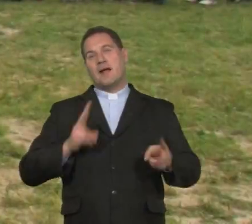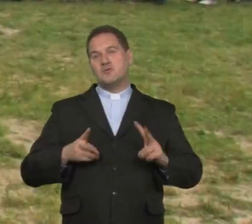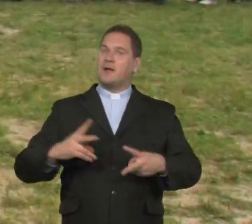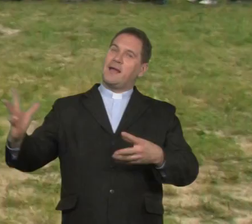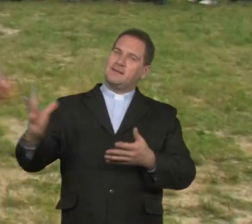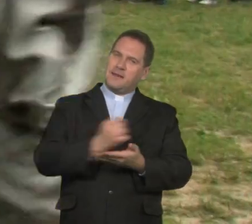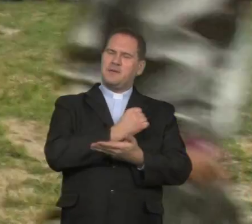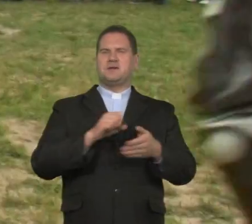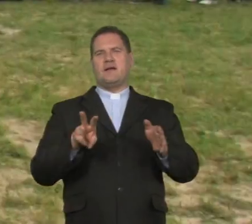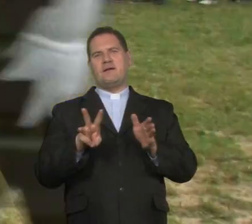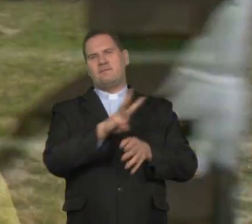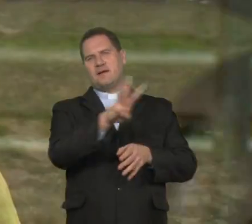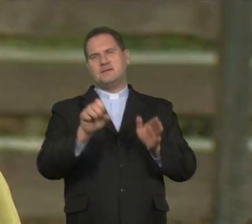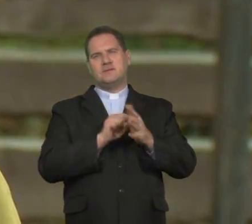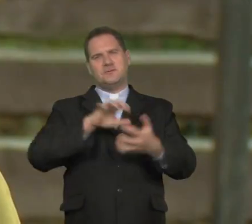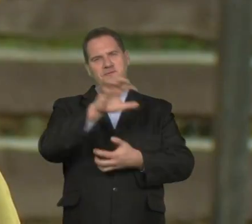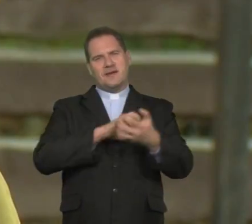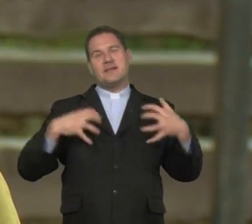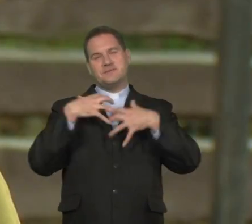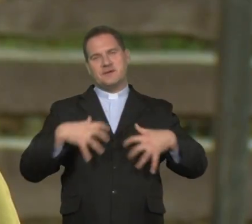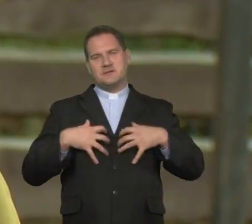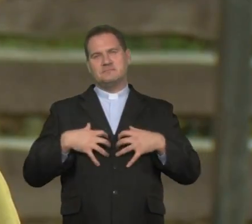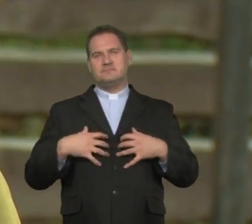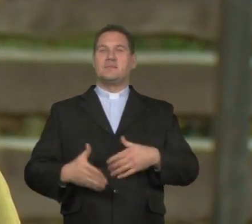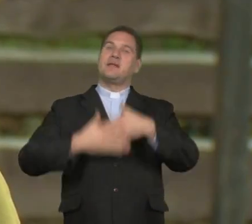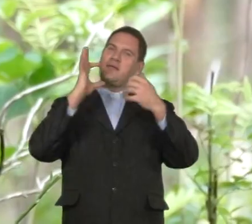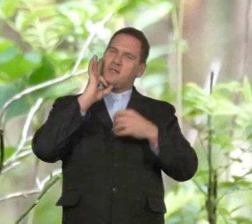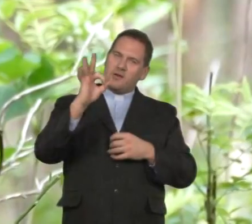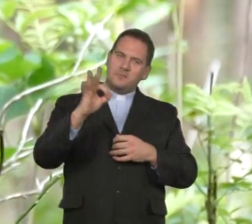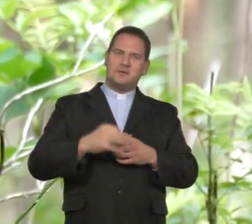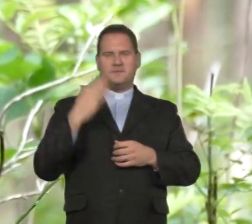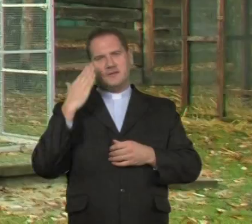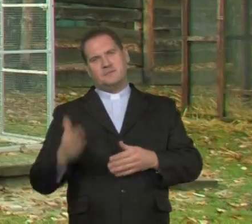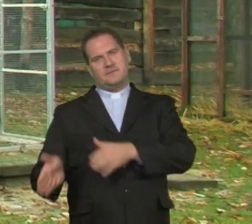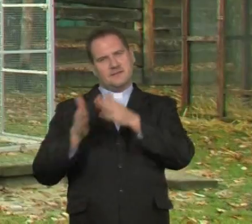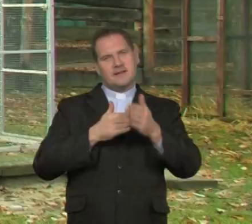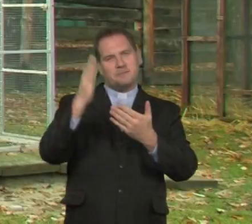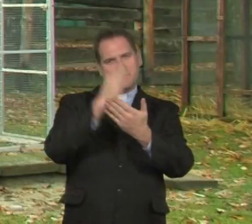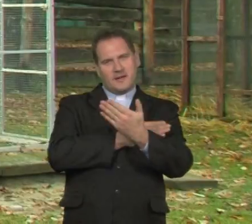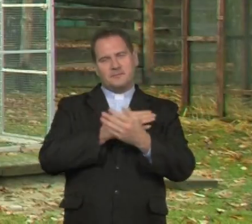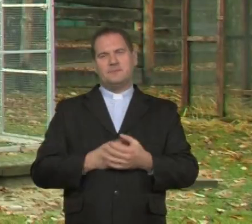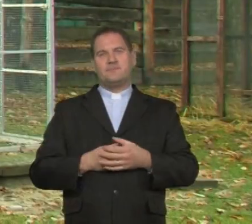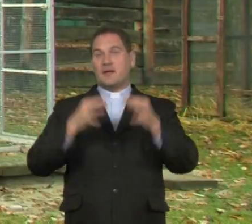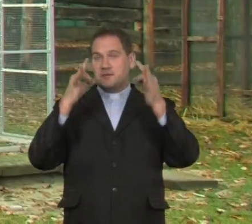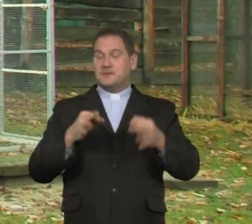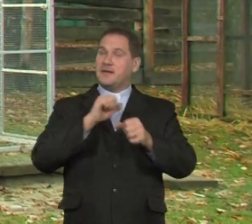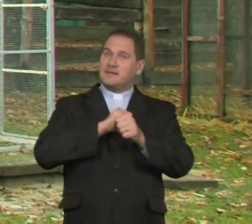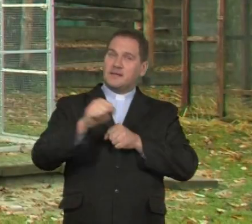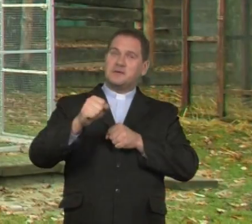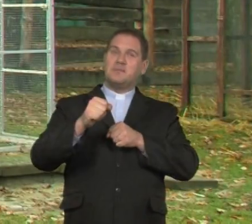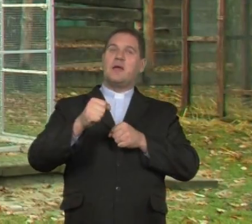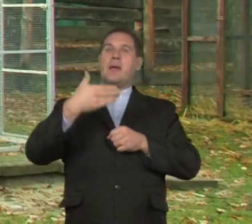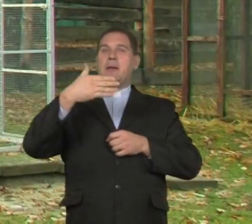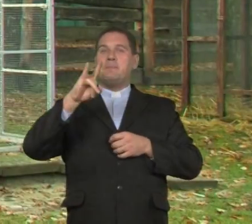Witajcie w Zwierzątkowie. Profesor Kaczucha zabierze was do świata zwierząt. Dzień dobry. Witamy w kolejnym